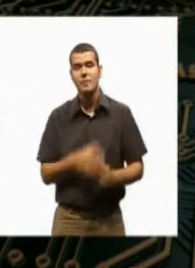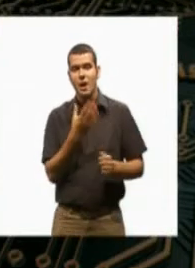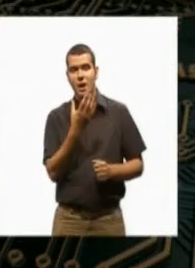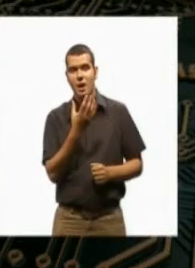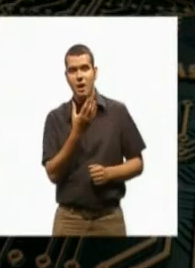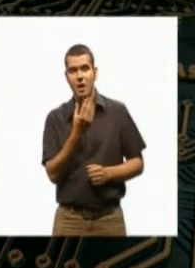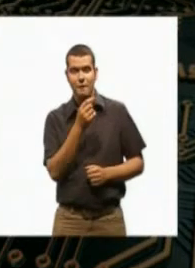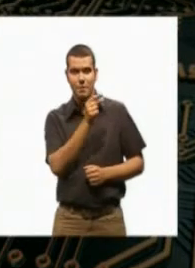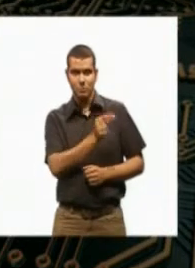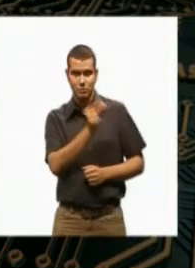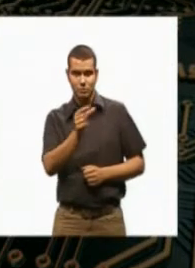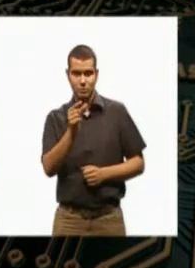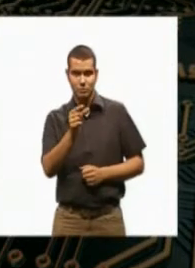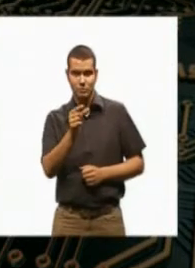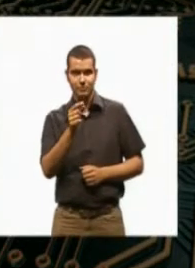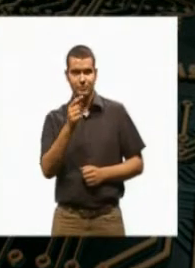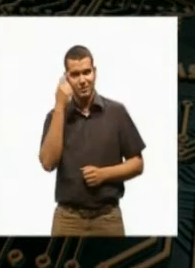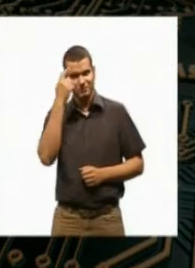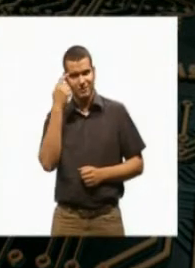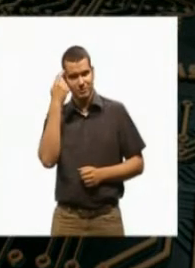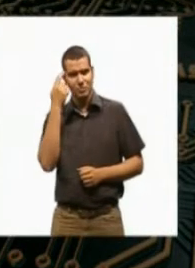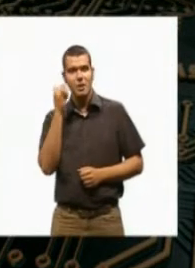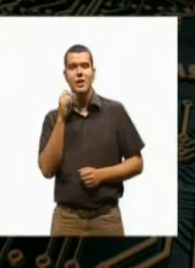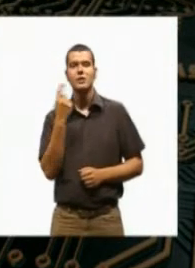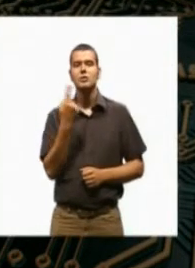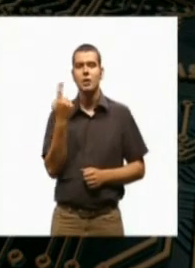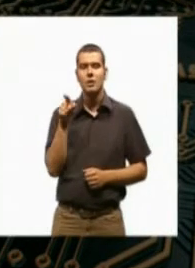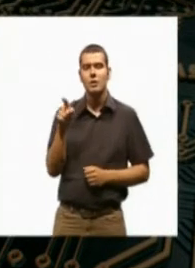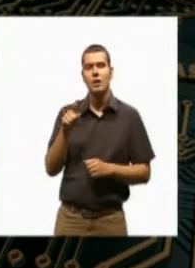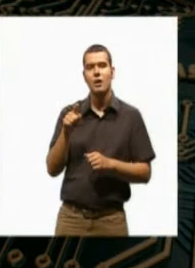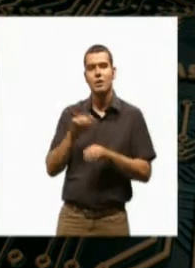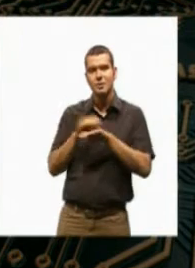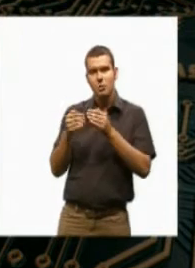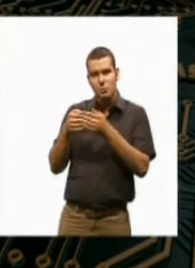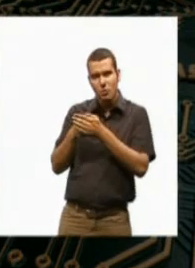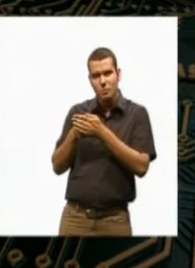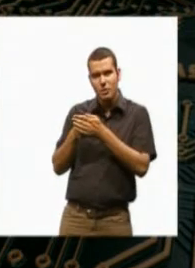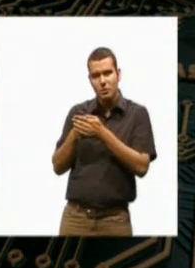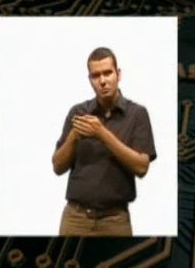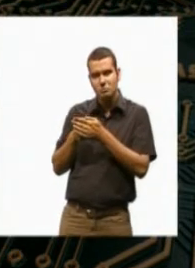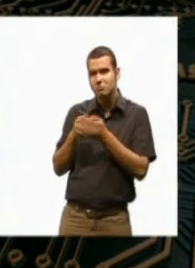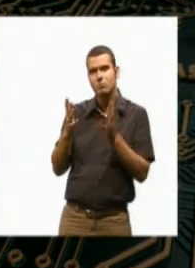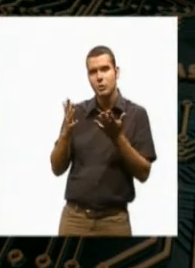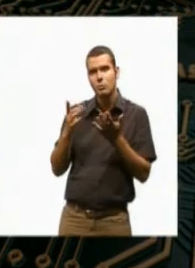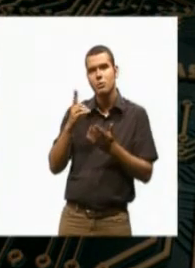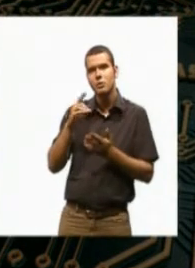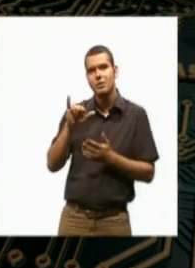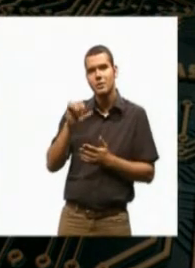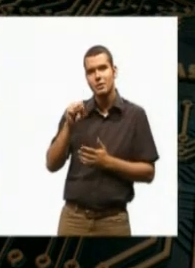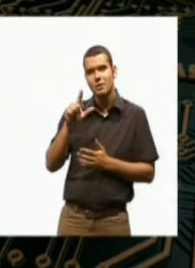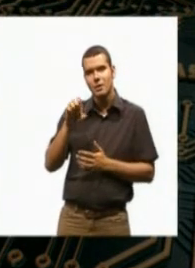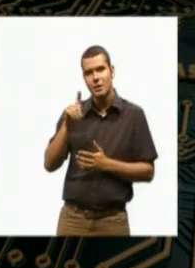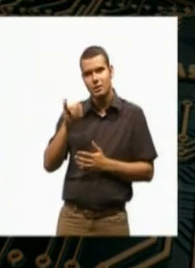Dizabellitaħiet Mistura U Dizabellitaħ ta' saħħa mentali Ehm ħafna njistija